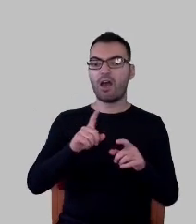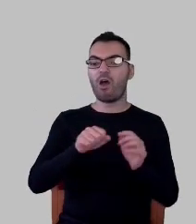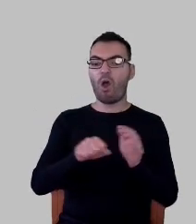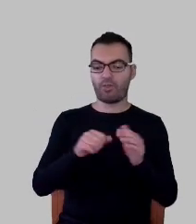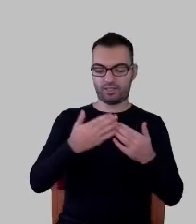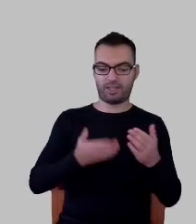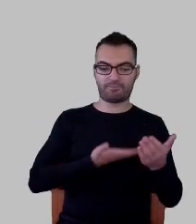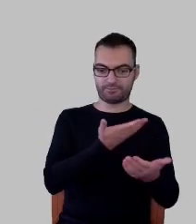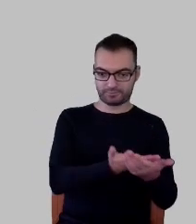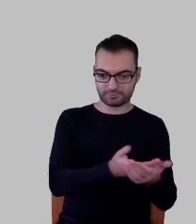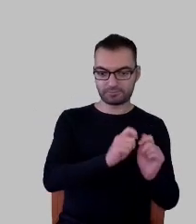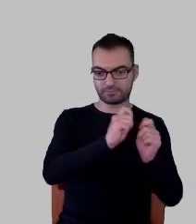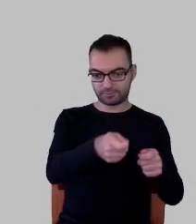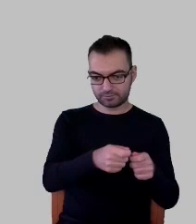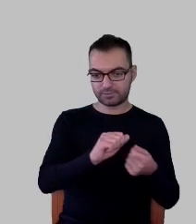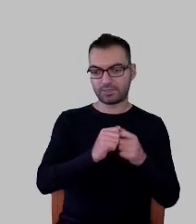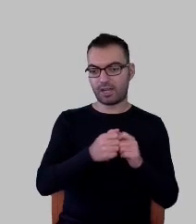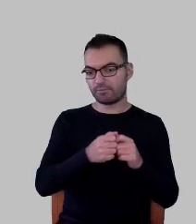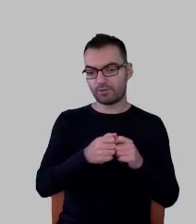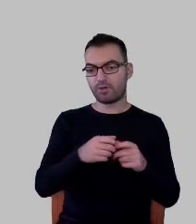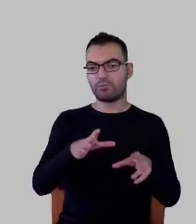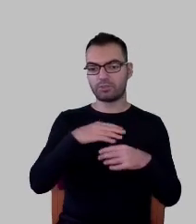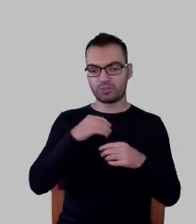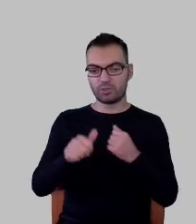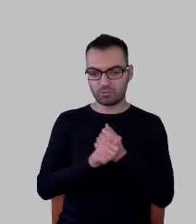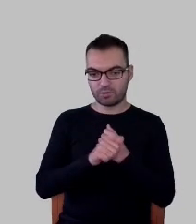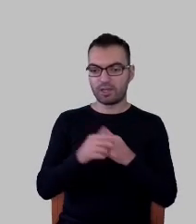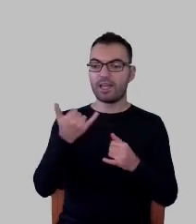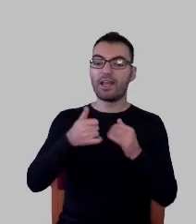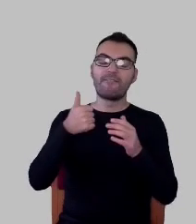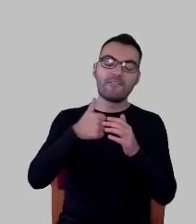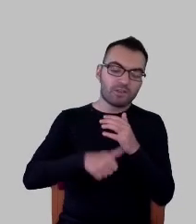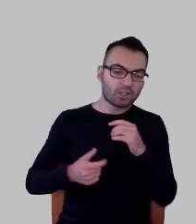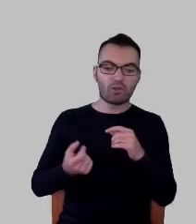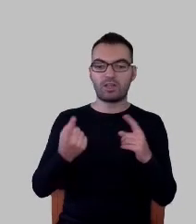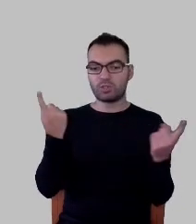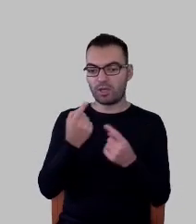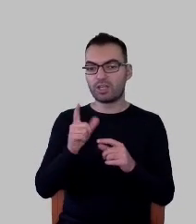lub od momentu uzupełniania dokumentacji, a w szczególnie uzasadnionych, trudnych przypadkach